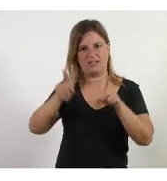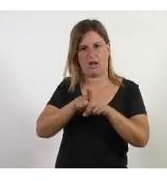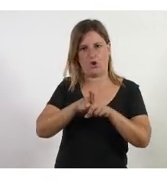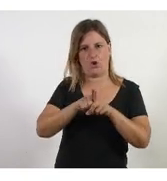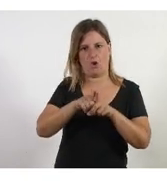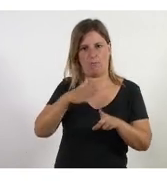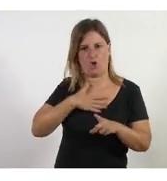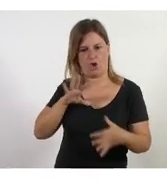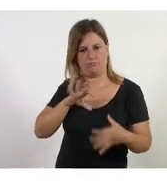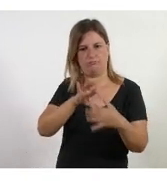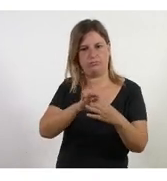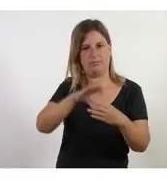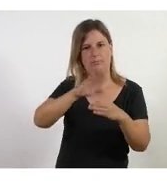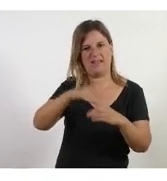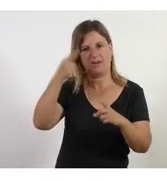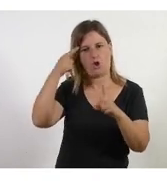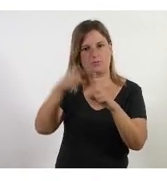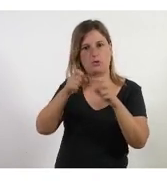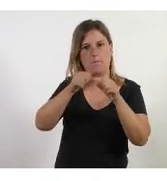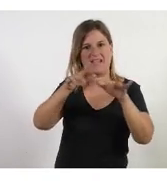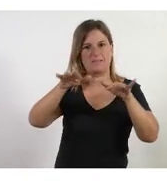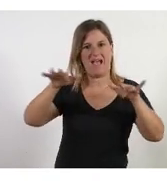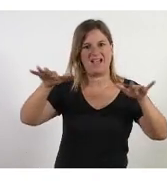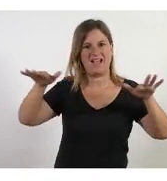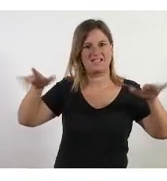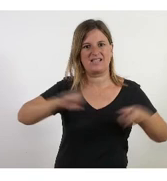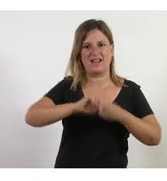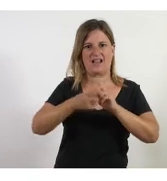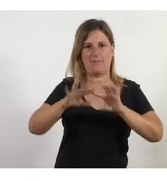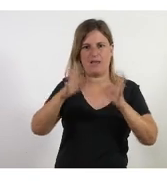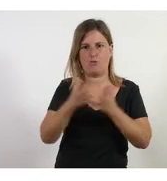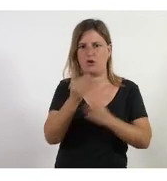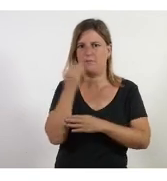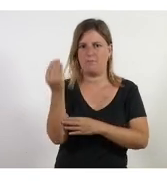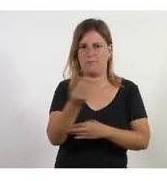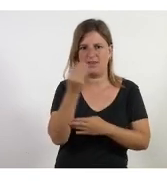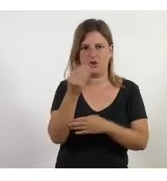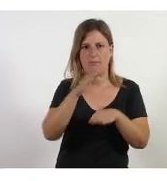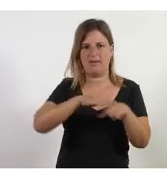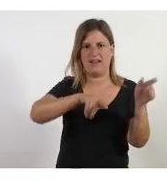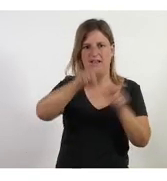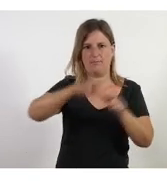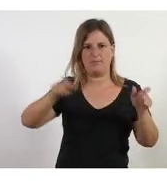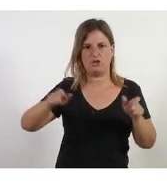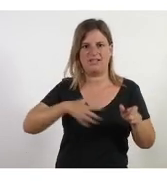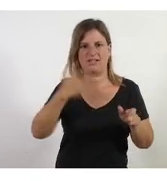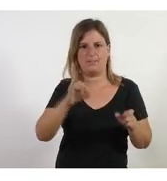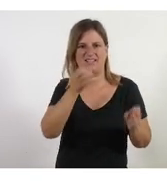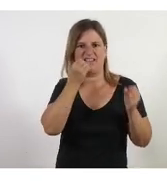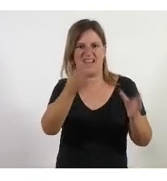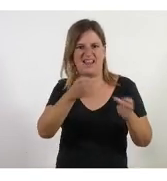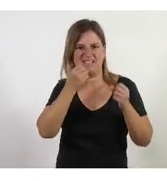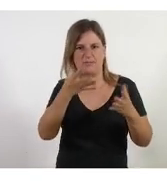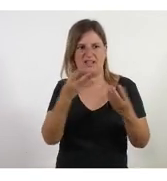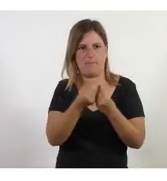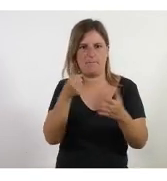diferent i que aquest món pot ser un món millor, que pot ser un món on les persones es puguen expressar amb totes les seves capacitats. I